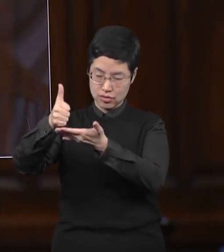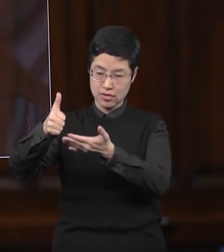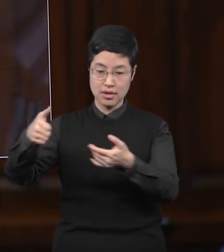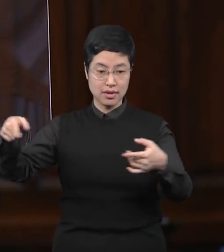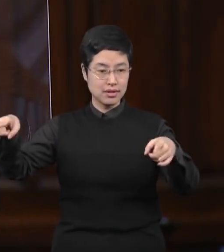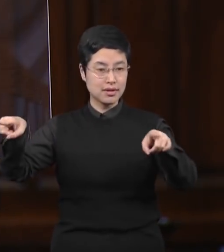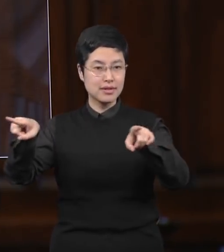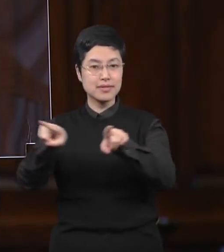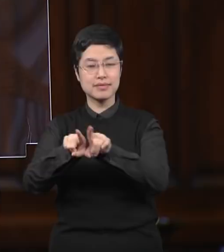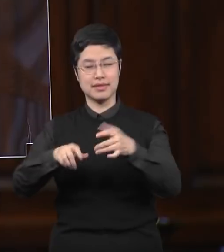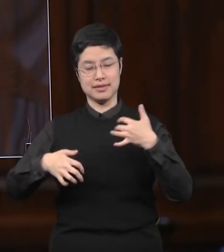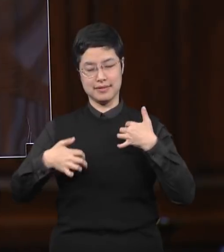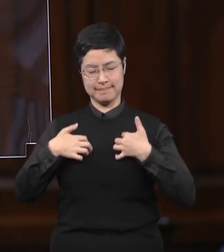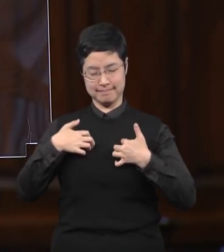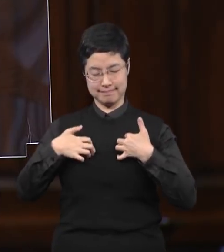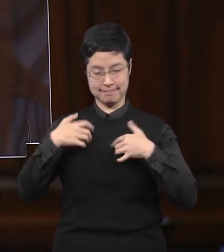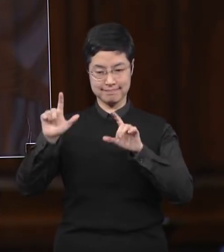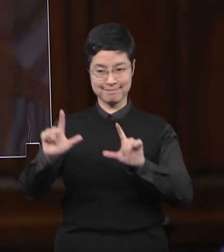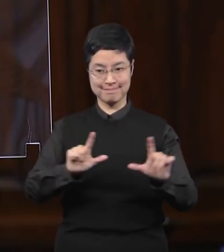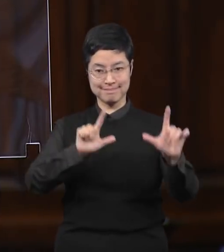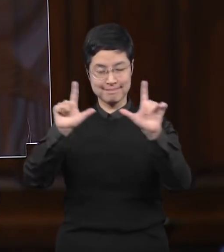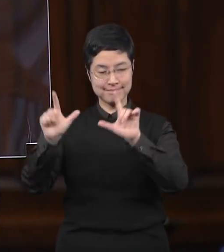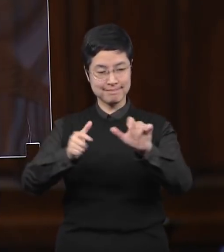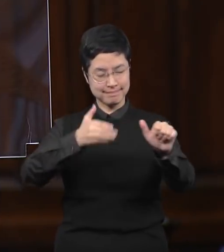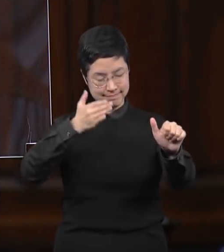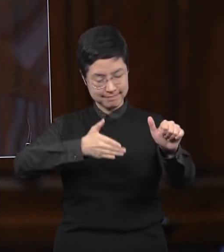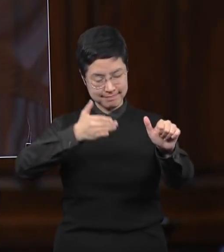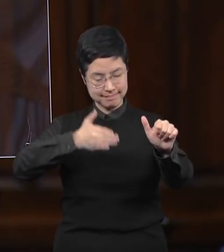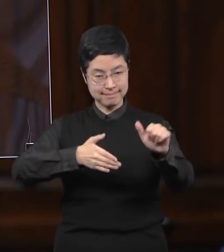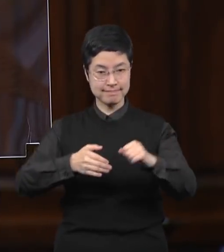함께 기쁨을 나누시오.